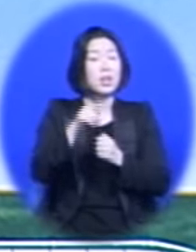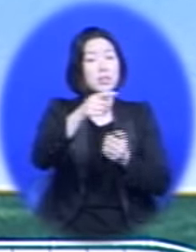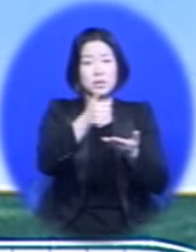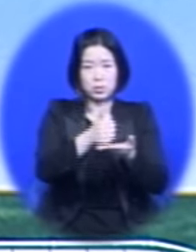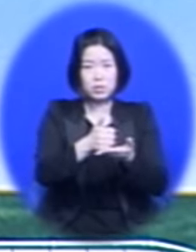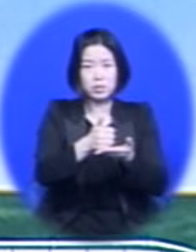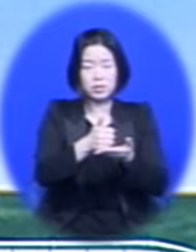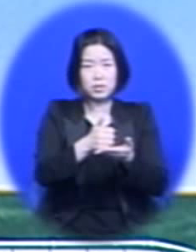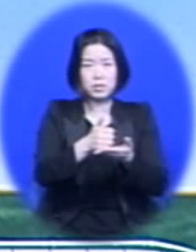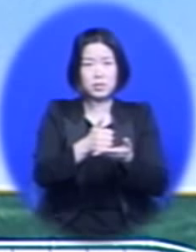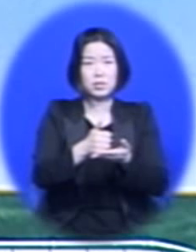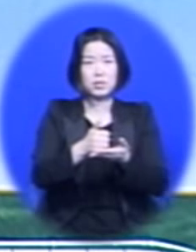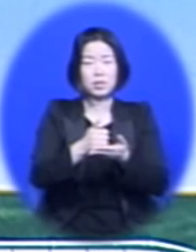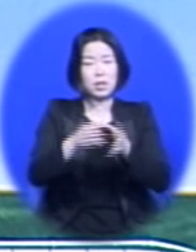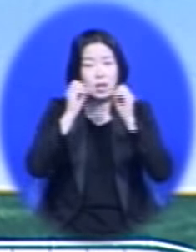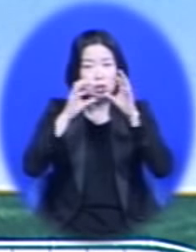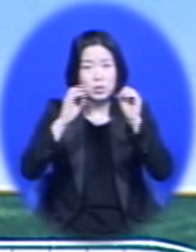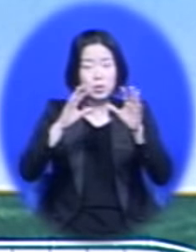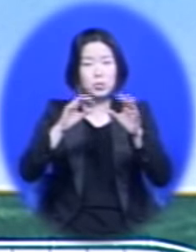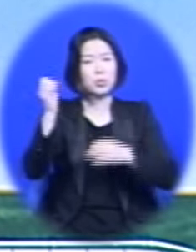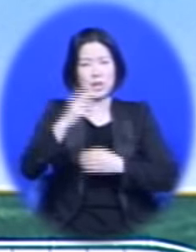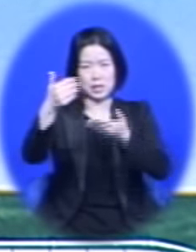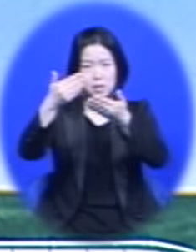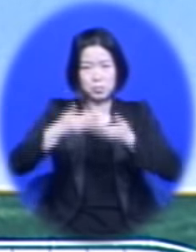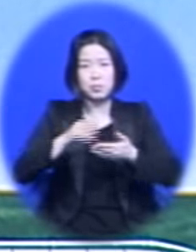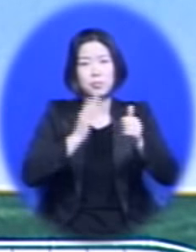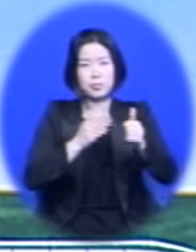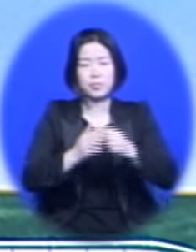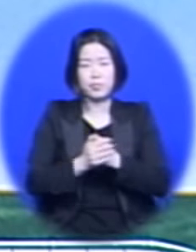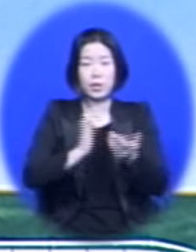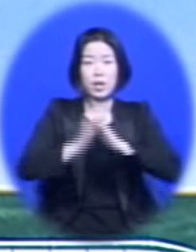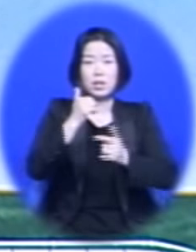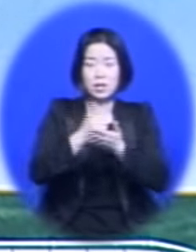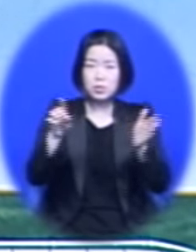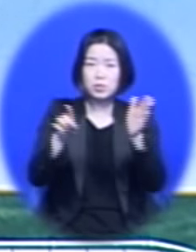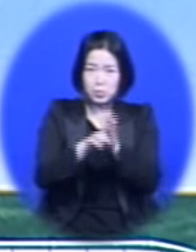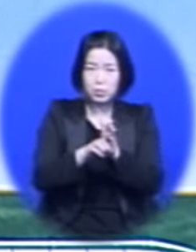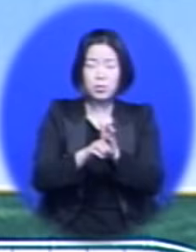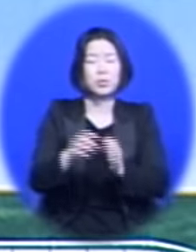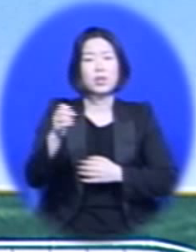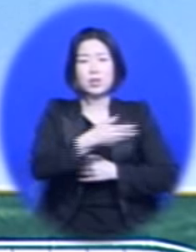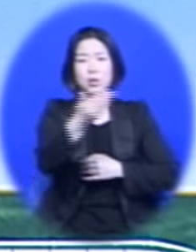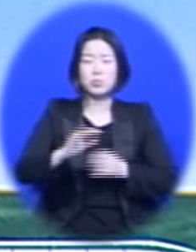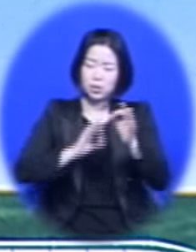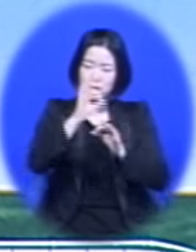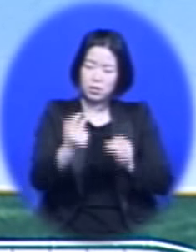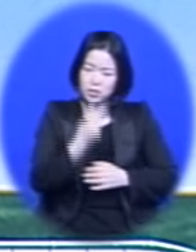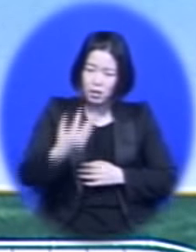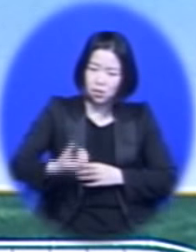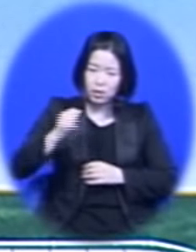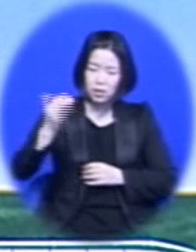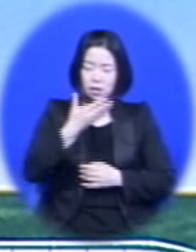그분들은 전도를 받으셔야 됩니다. 예수를 믿으시고 여러분도 영생을 얻게 되기를